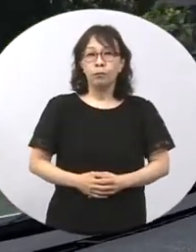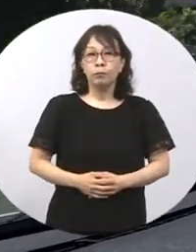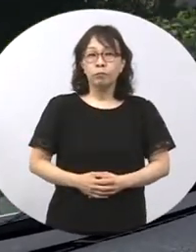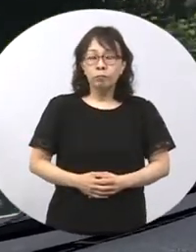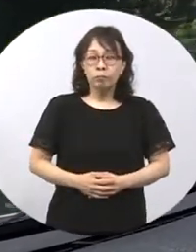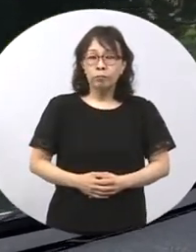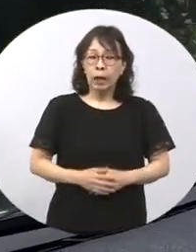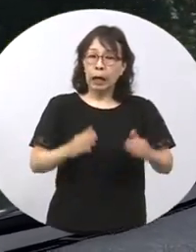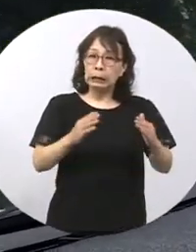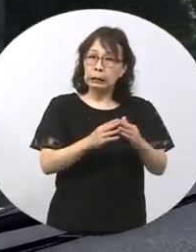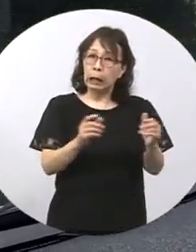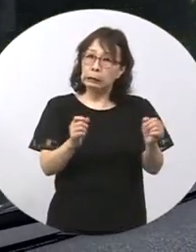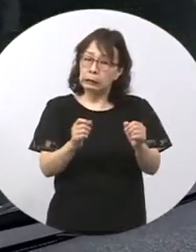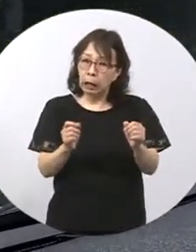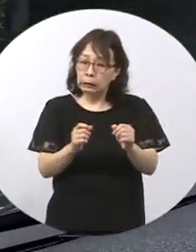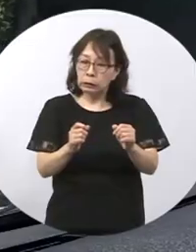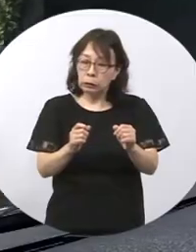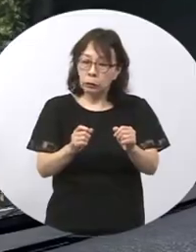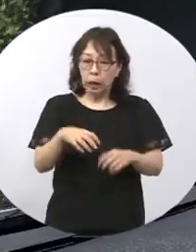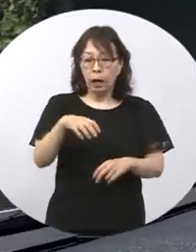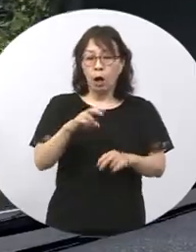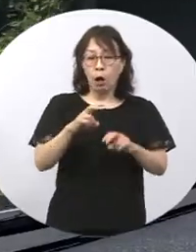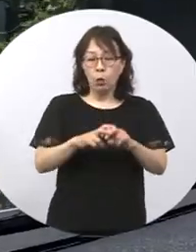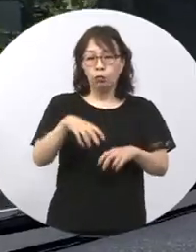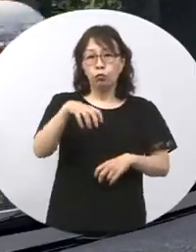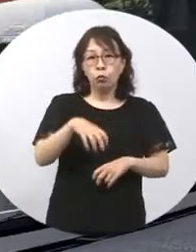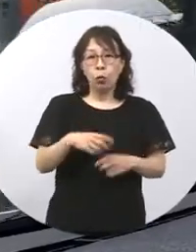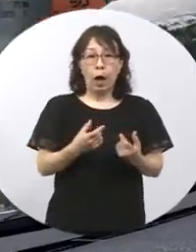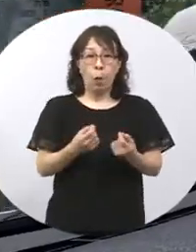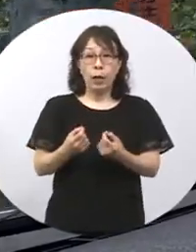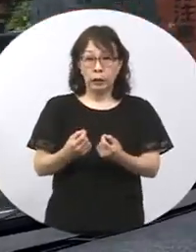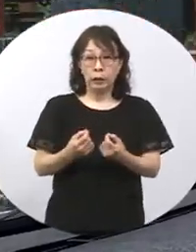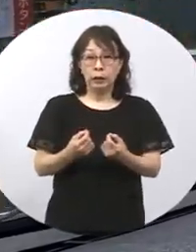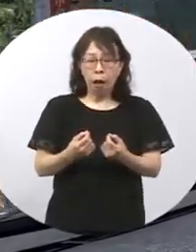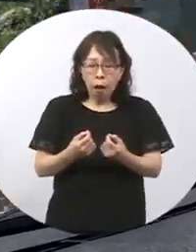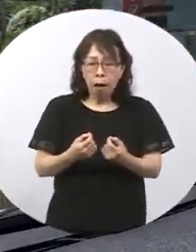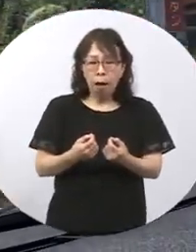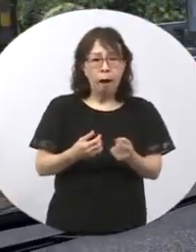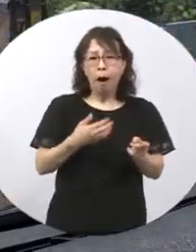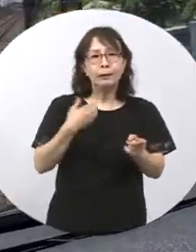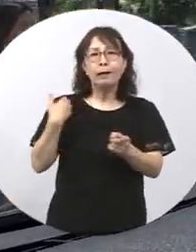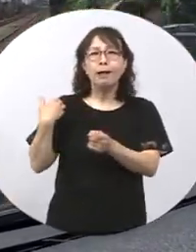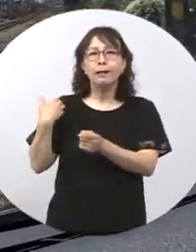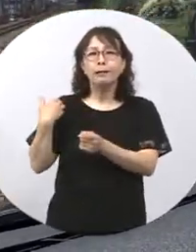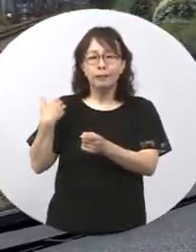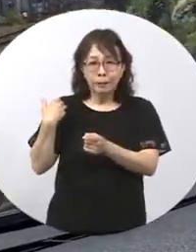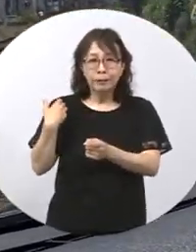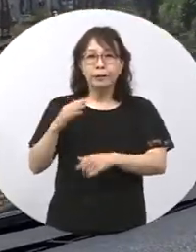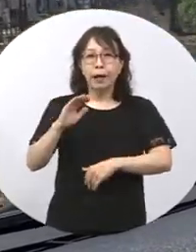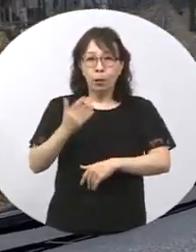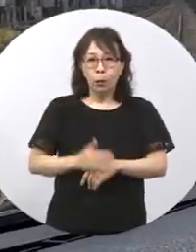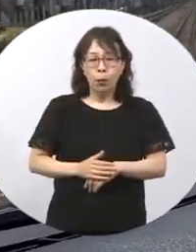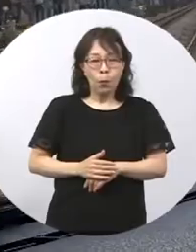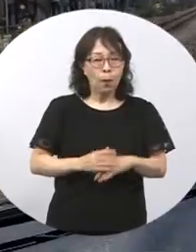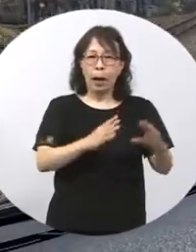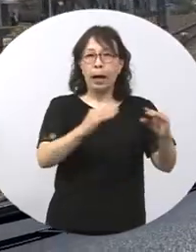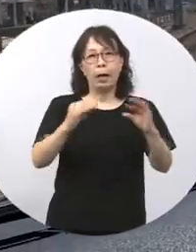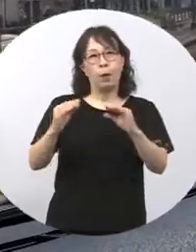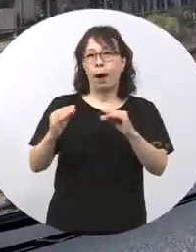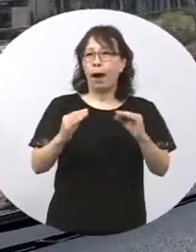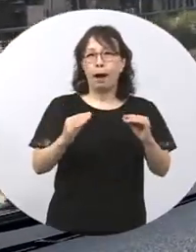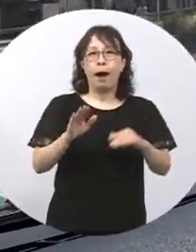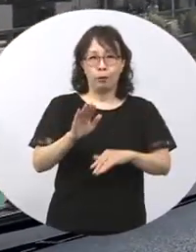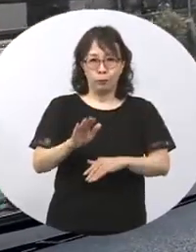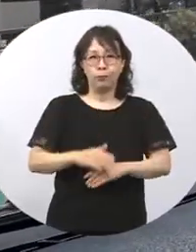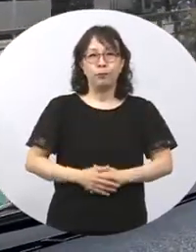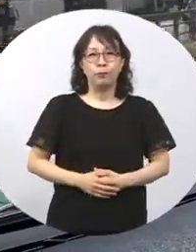構隣近所とか同じ乗り場で、全然ね、他人様同士なんだろうけど、会話がそこででき